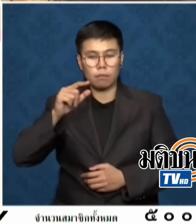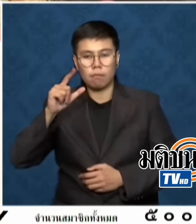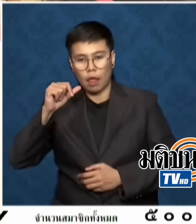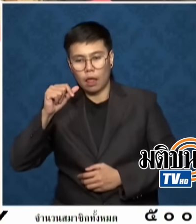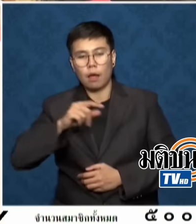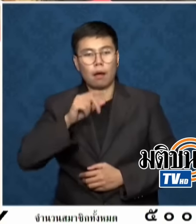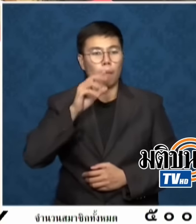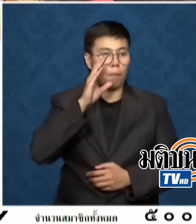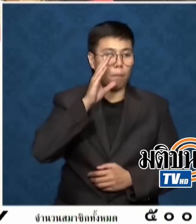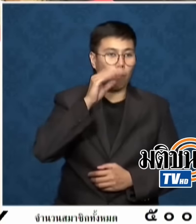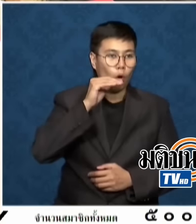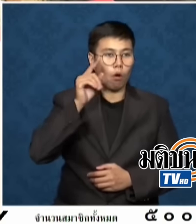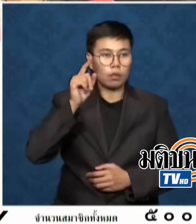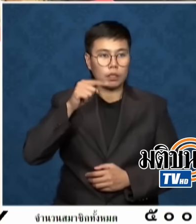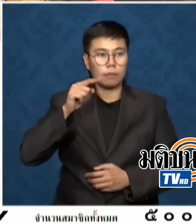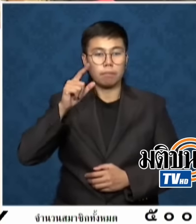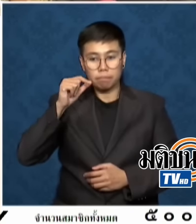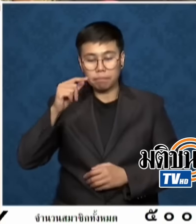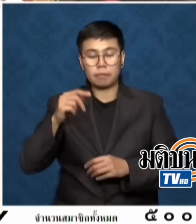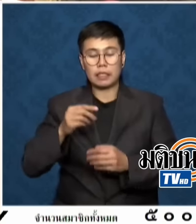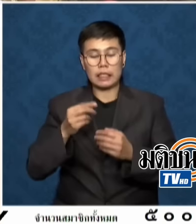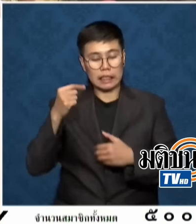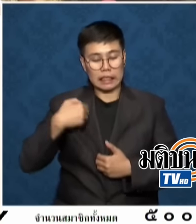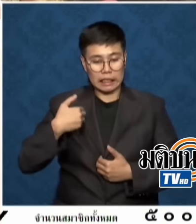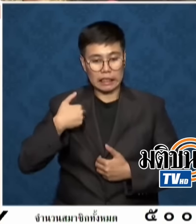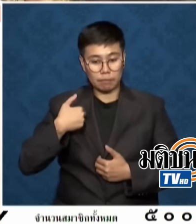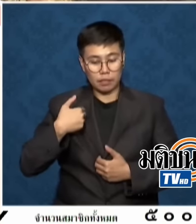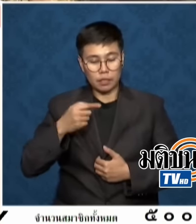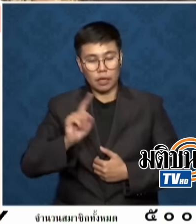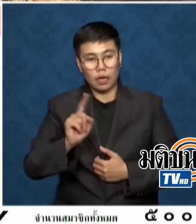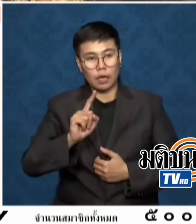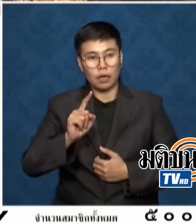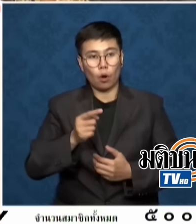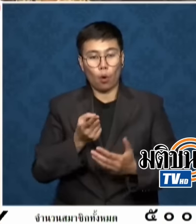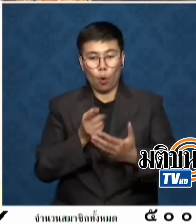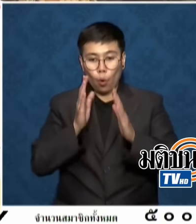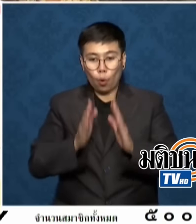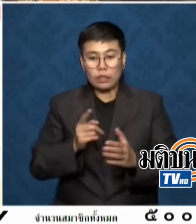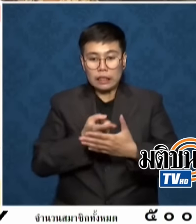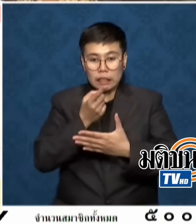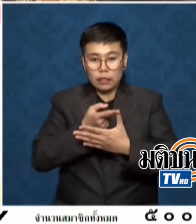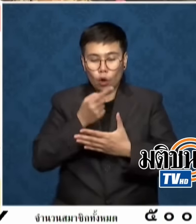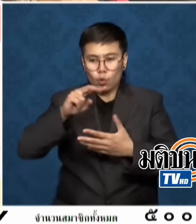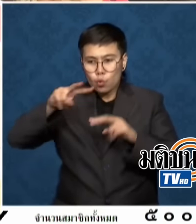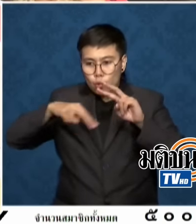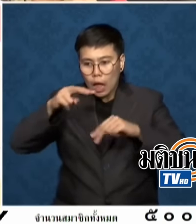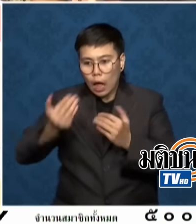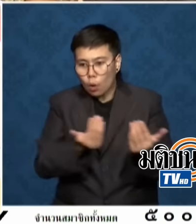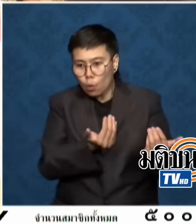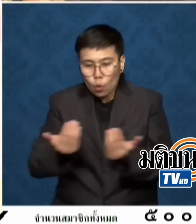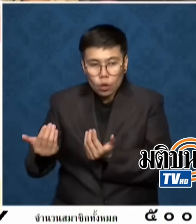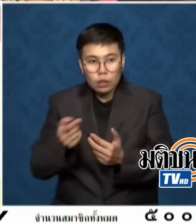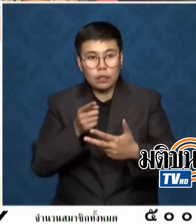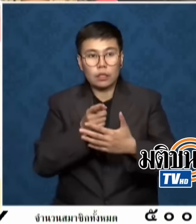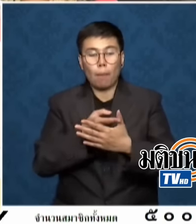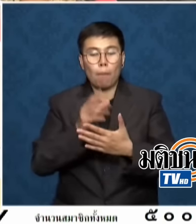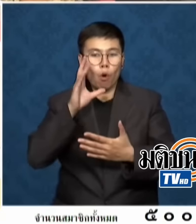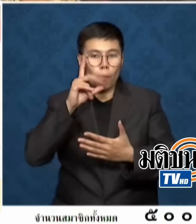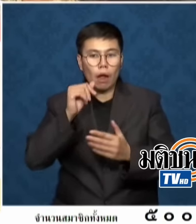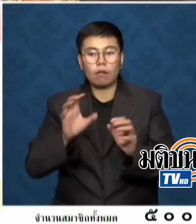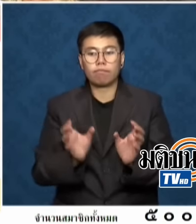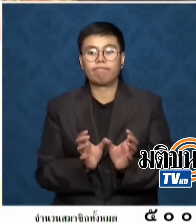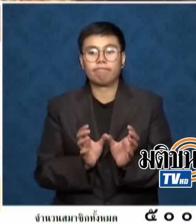การีที่เราเสนอให้เป็นก้อนเดียวกันว่าบุพการีลำดับแรกเนี่ยแม้ว่าเขาจะยุติความสัมพันธ์กันนะ